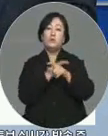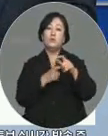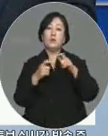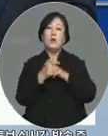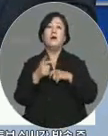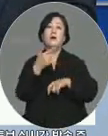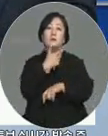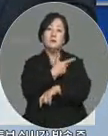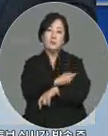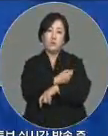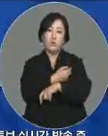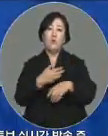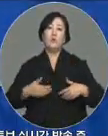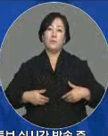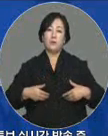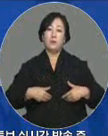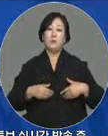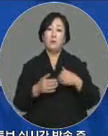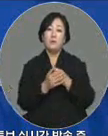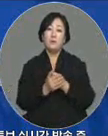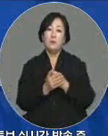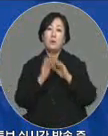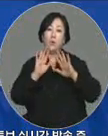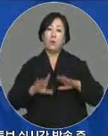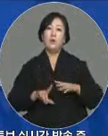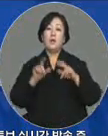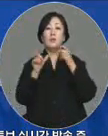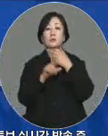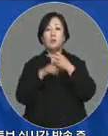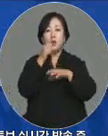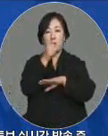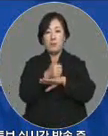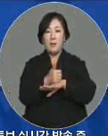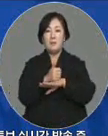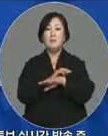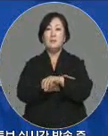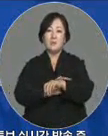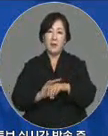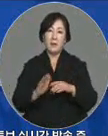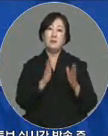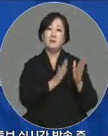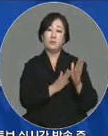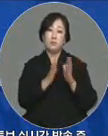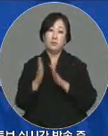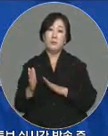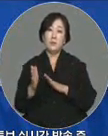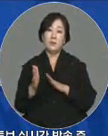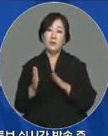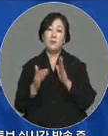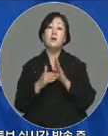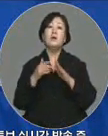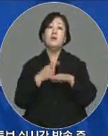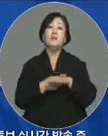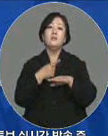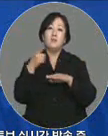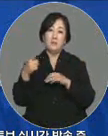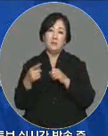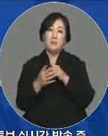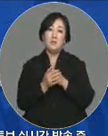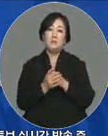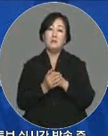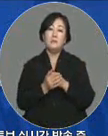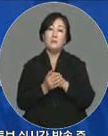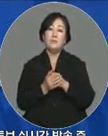접종을 해야 됩니다. 예. 그래서 올 연말 안전하게 잘 넘기시면 내년에는